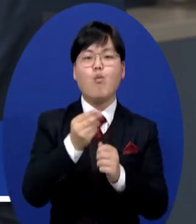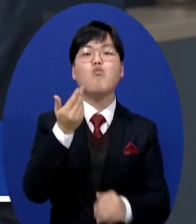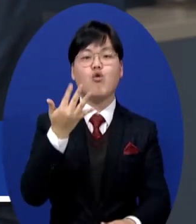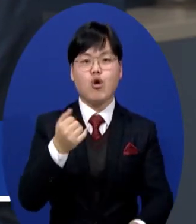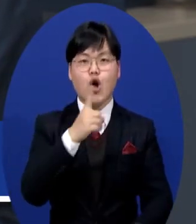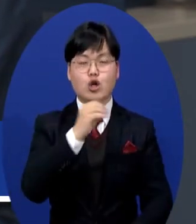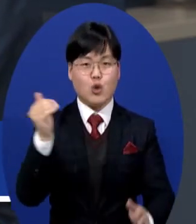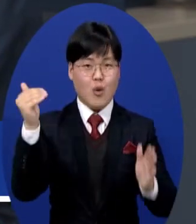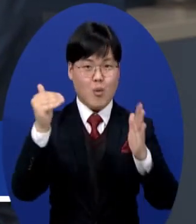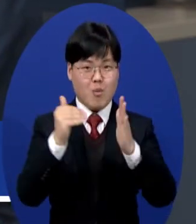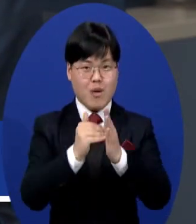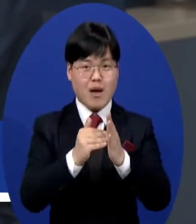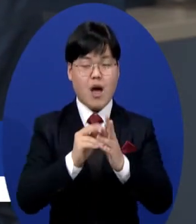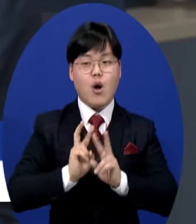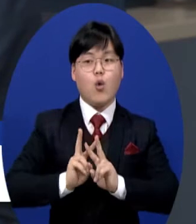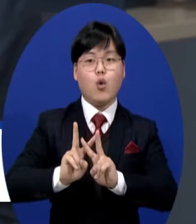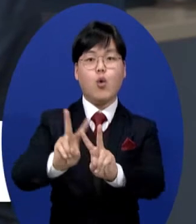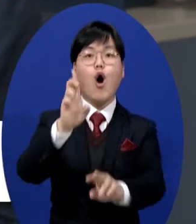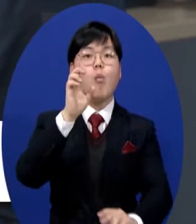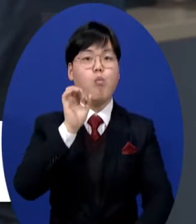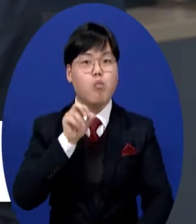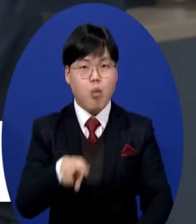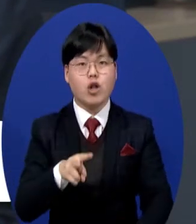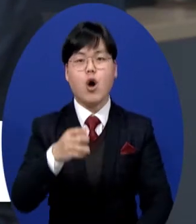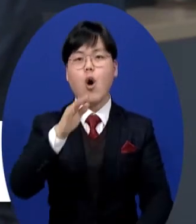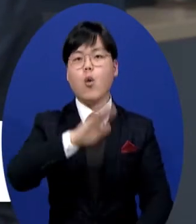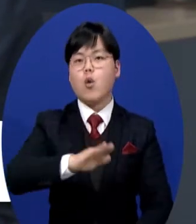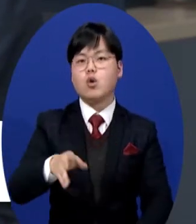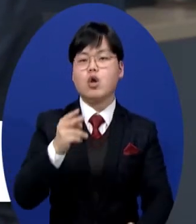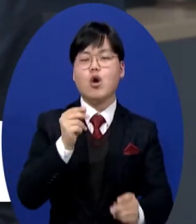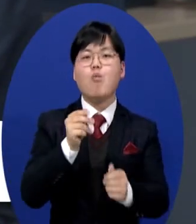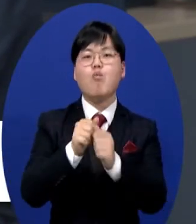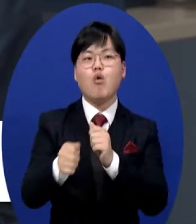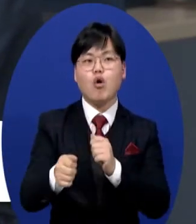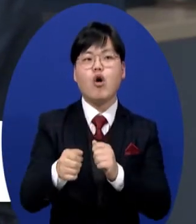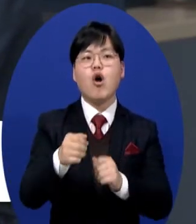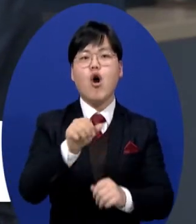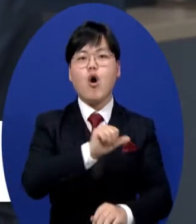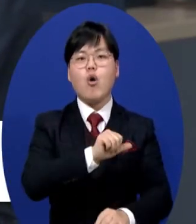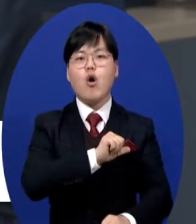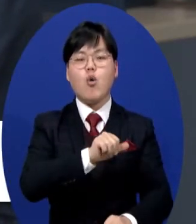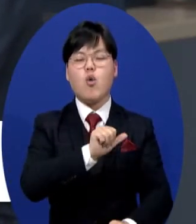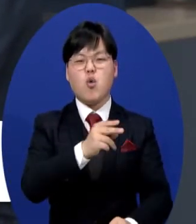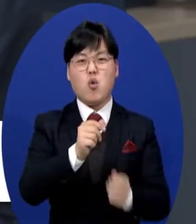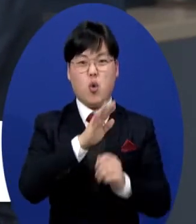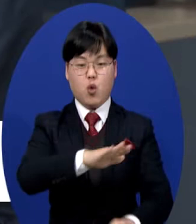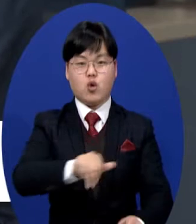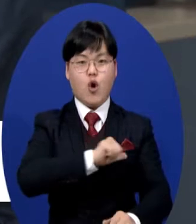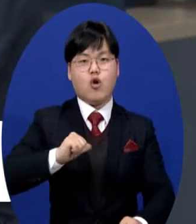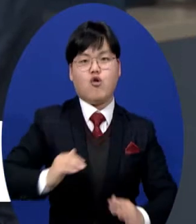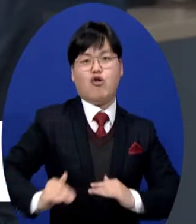мянган төгрөг байна гэж одоо цаашдаа явах юм бол ямар нэгэн байдлаар бол хүүхдийн мөнгөийг бас тодорхой хувийн хүүхдийн хөгжил дөгжлийг